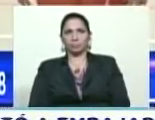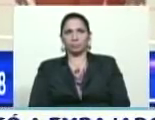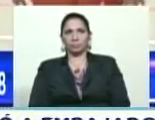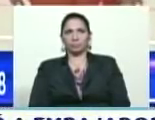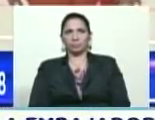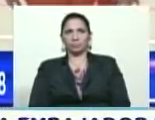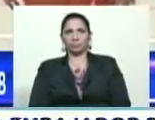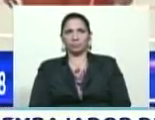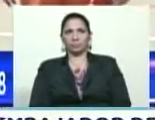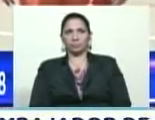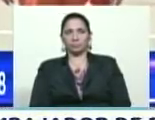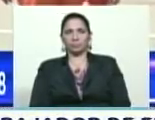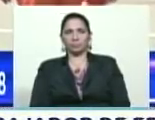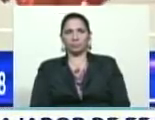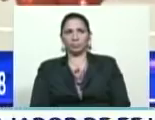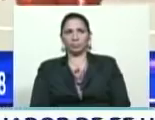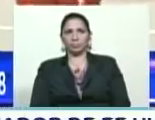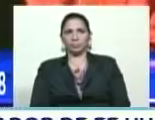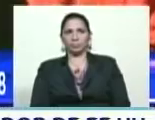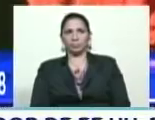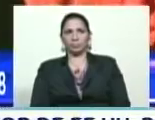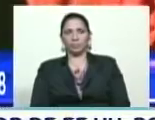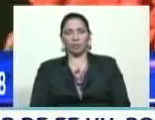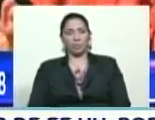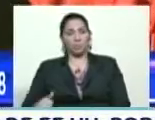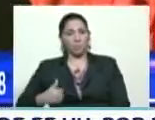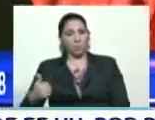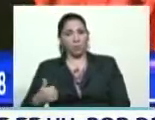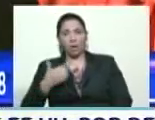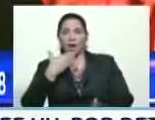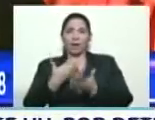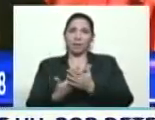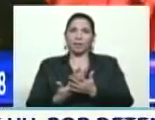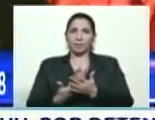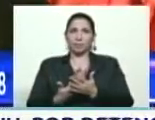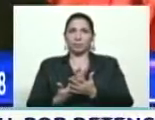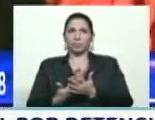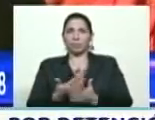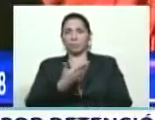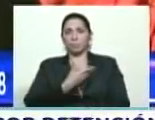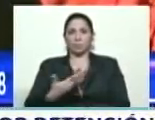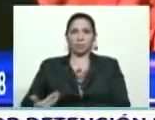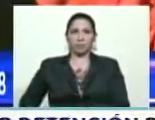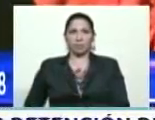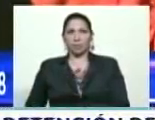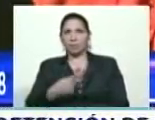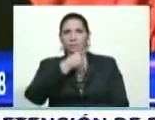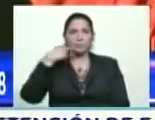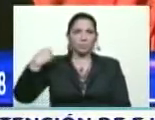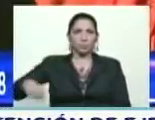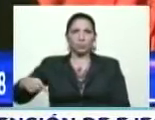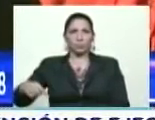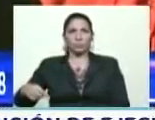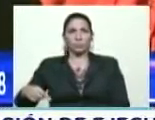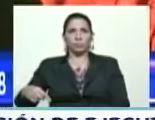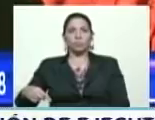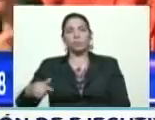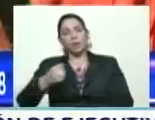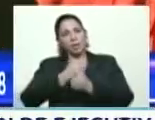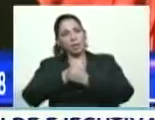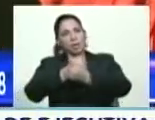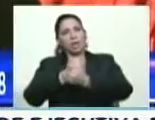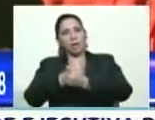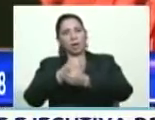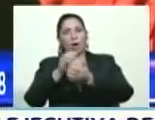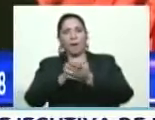весь венесуэльский народ. Y aprovecho para agradecer al presidente Putin y al querido amigo ministro de Defensa